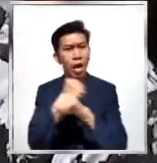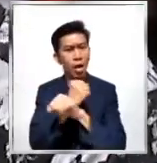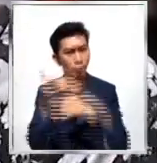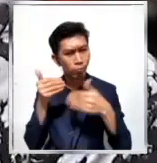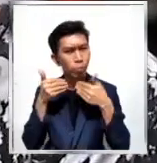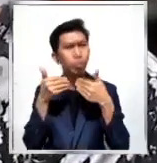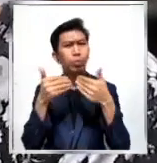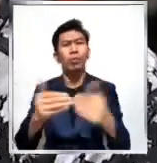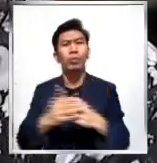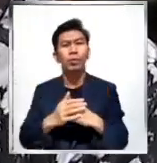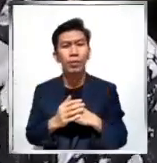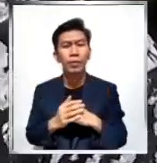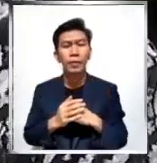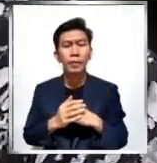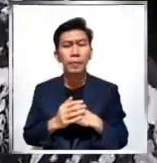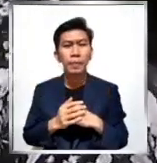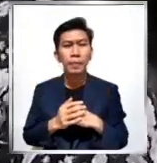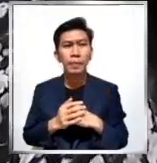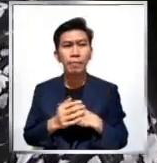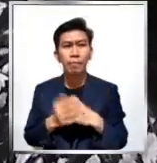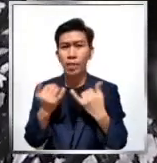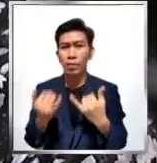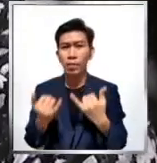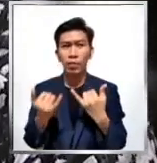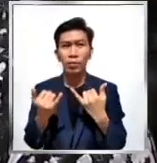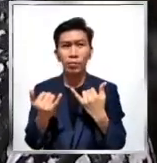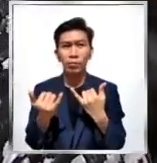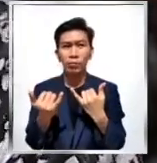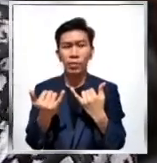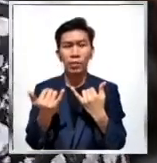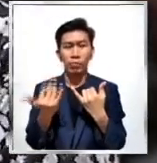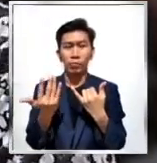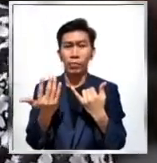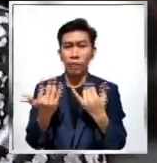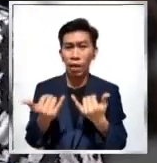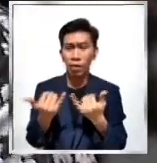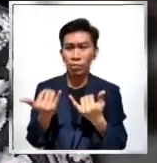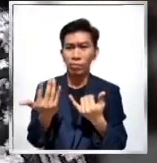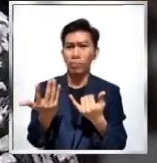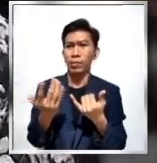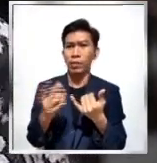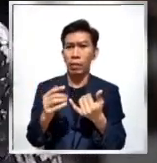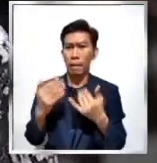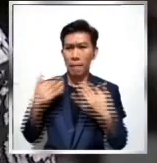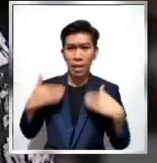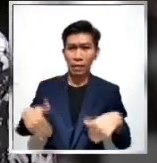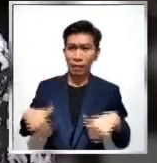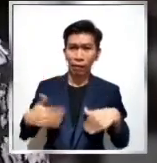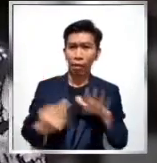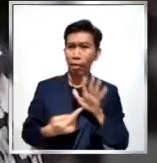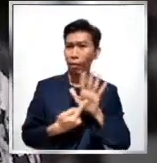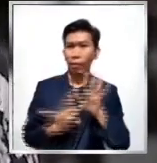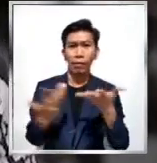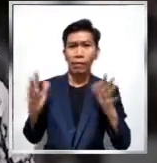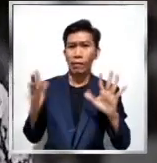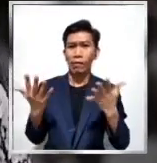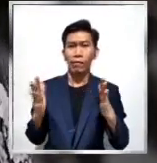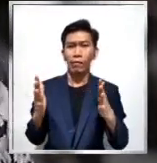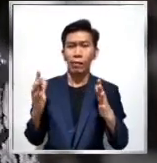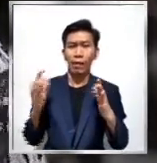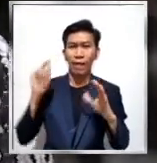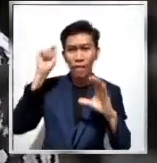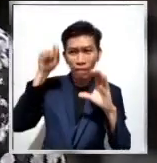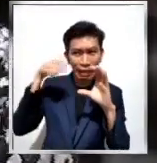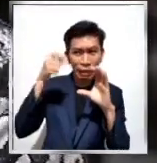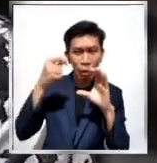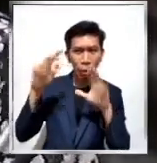Sa ngayon, hindi pa po pinapakita ang bangkay. Video message lang po na pinakita sa akin ang